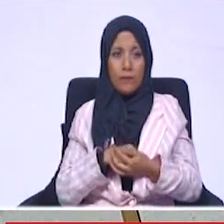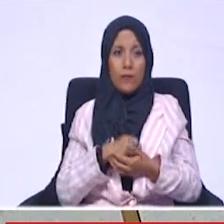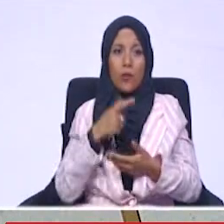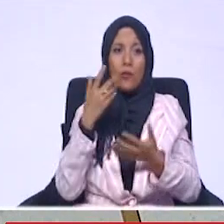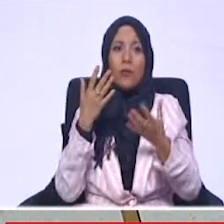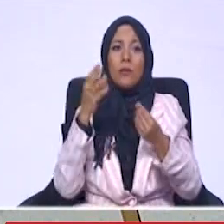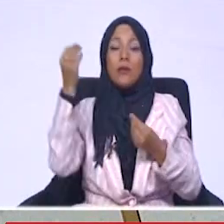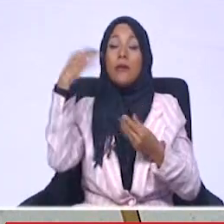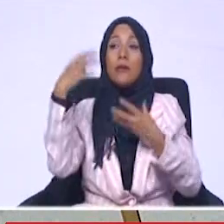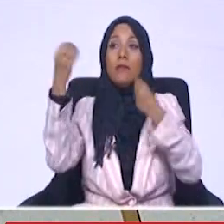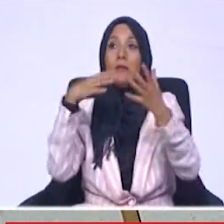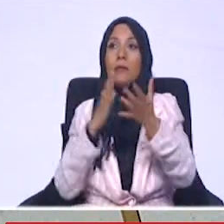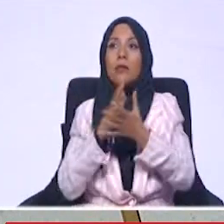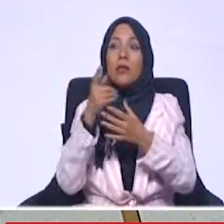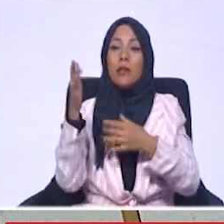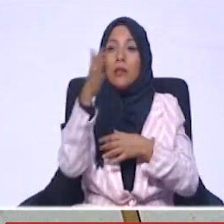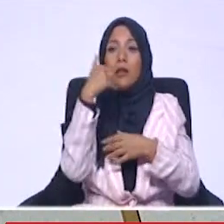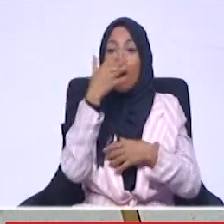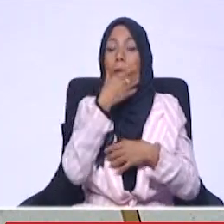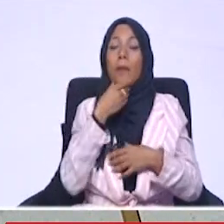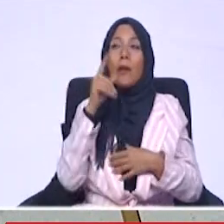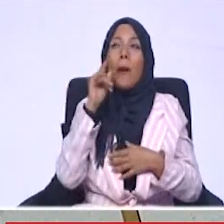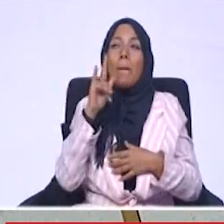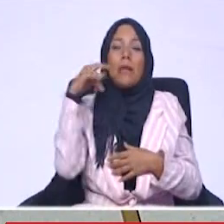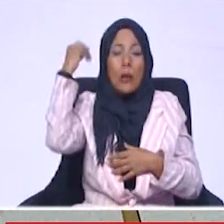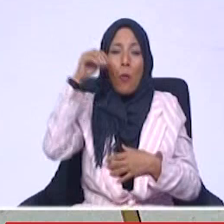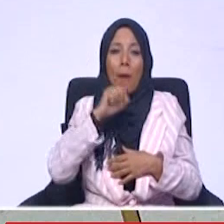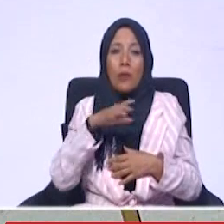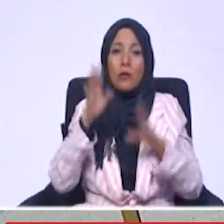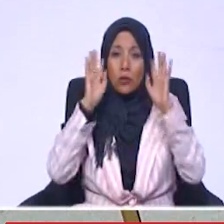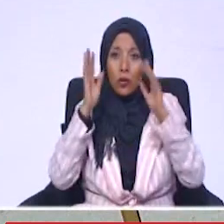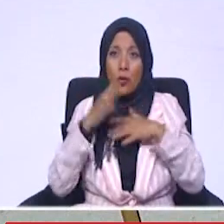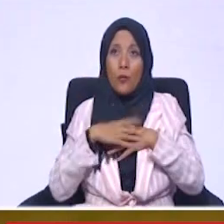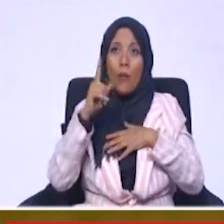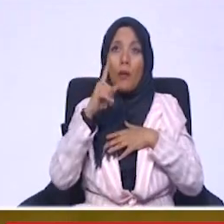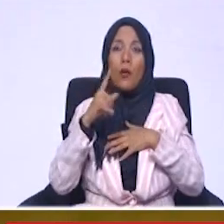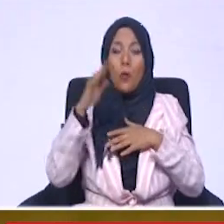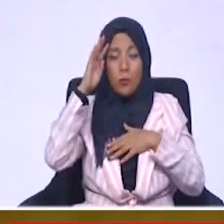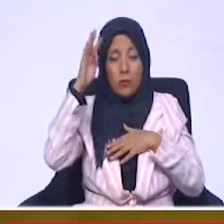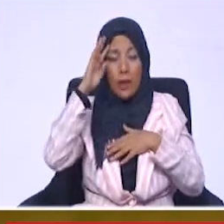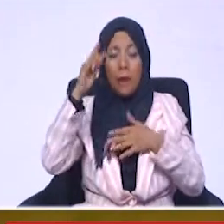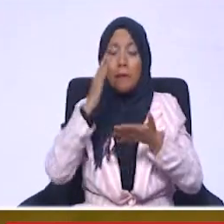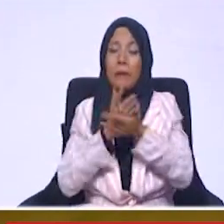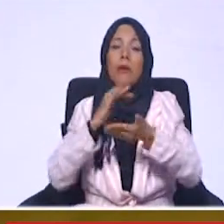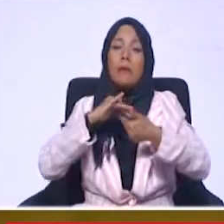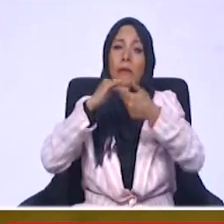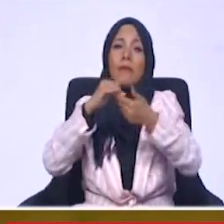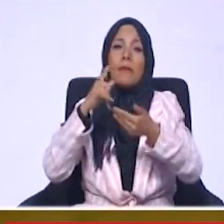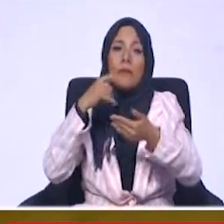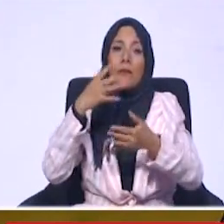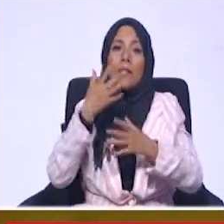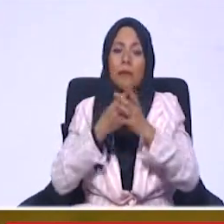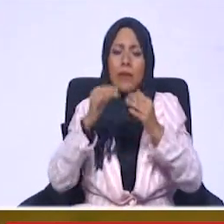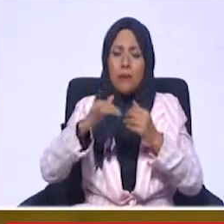وصفيه من خلقه وحبيبه صلوات ربي وسلامه عليه من لدن